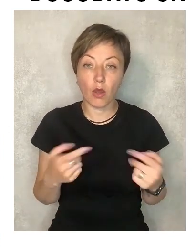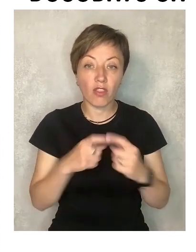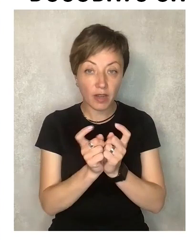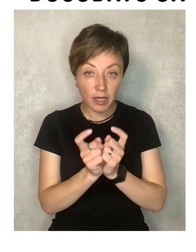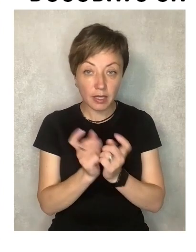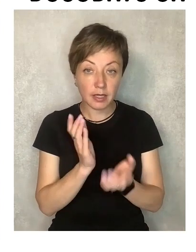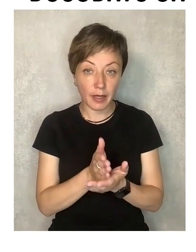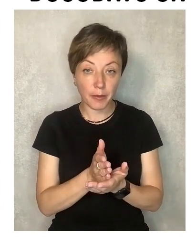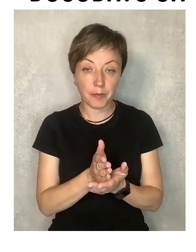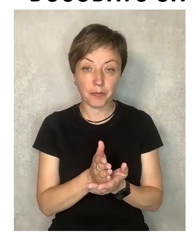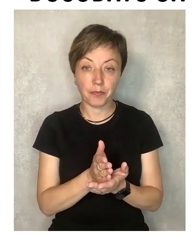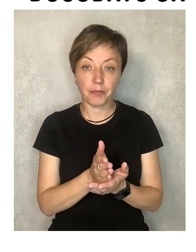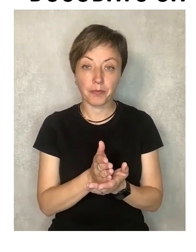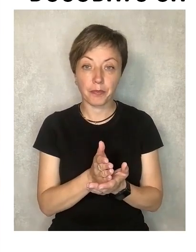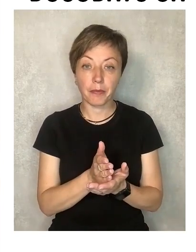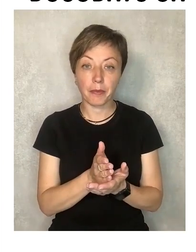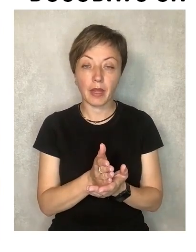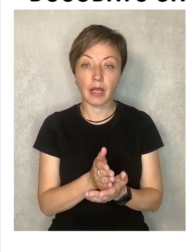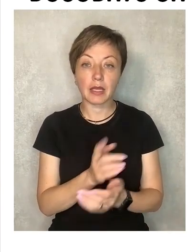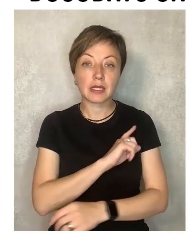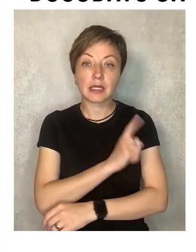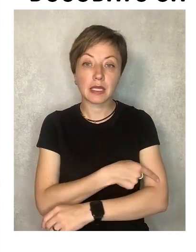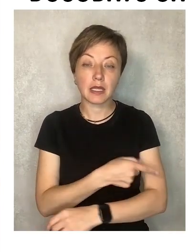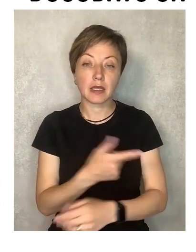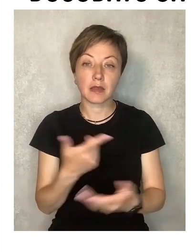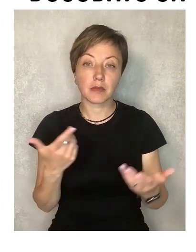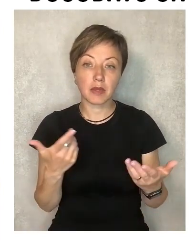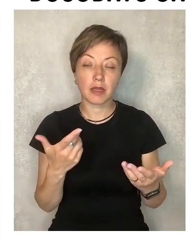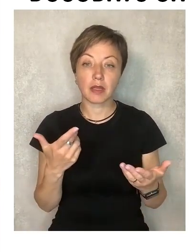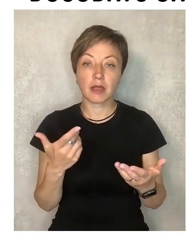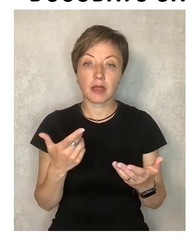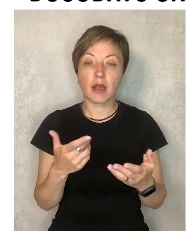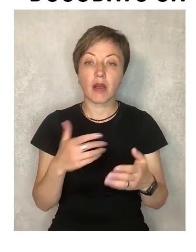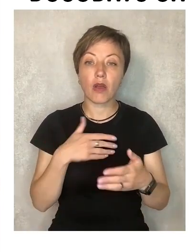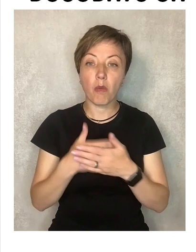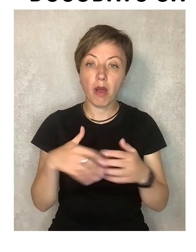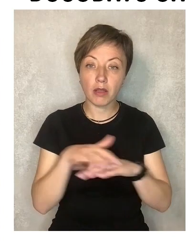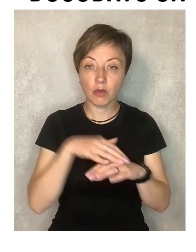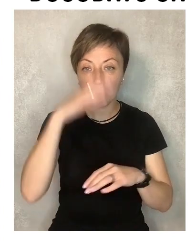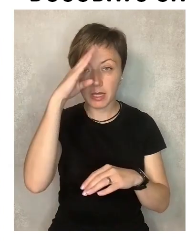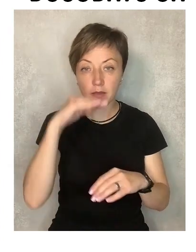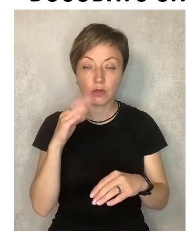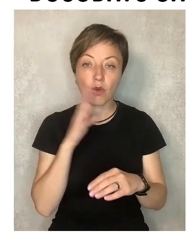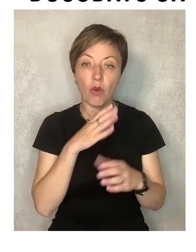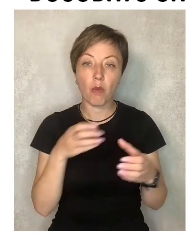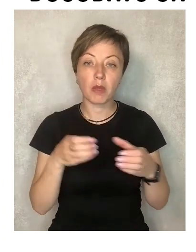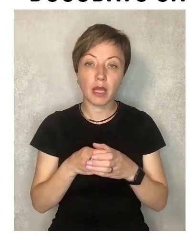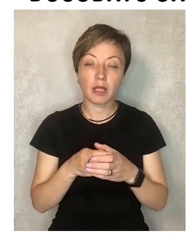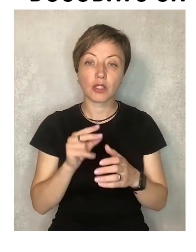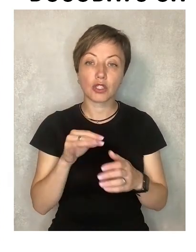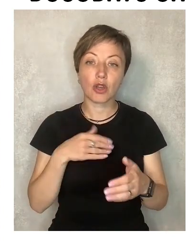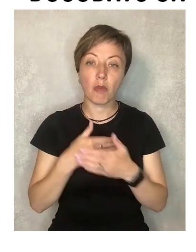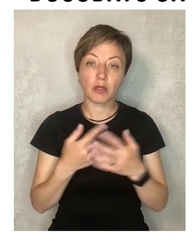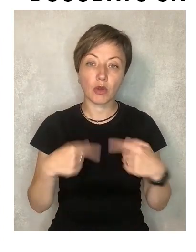і, ну, уже там силами, не знаю, там прес-департамента, чи громадськості, чи батьківського комітету, чи громадської